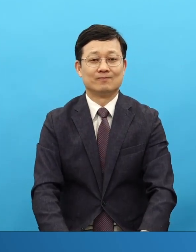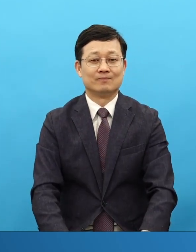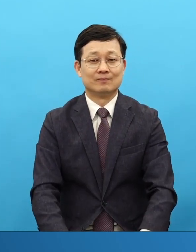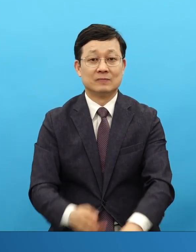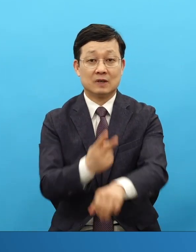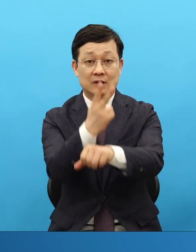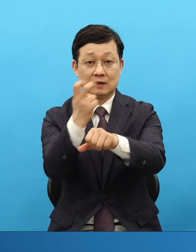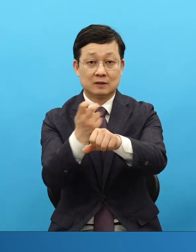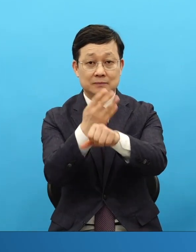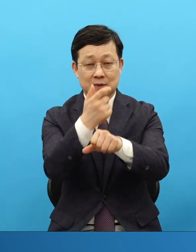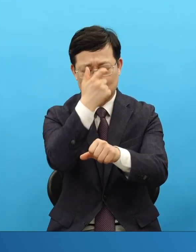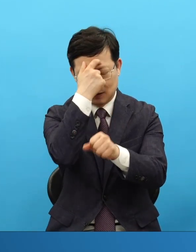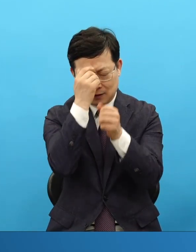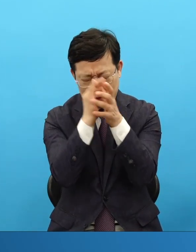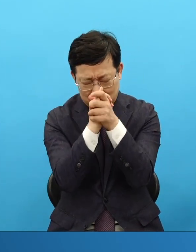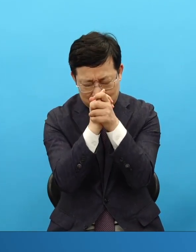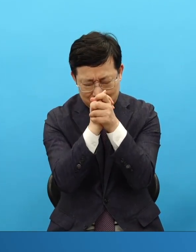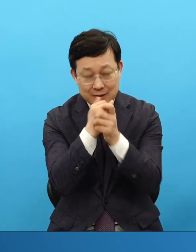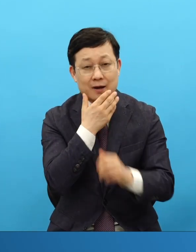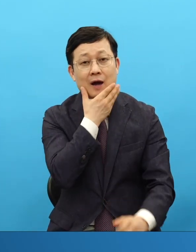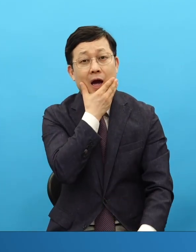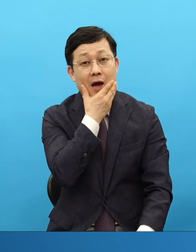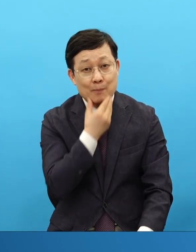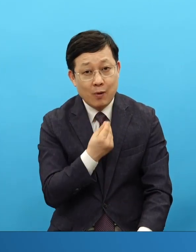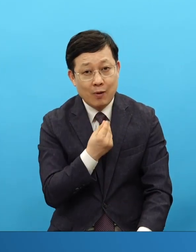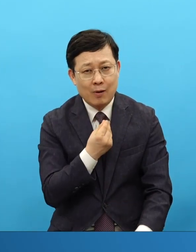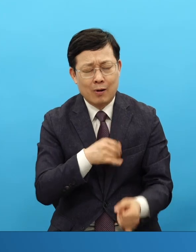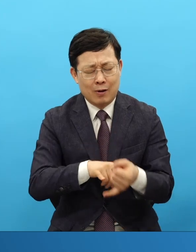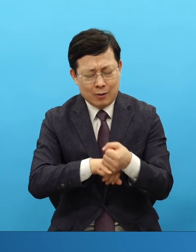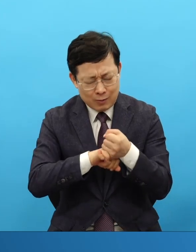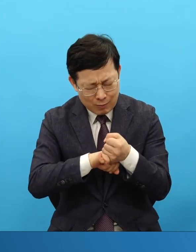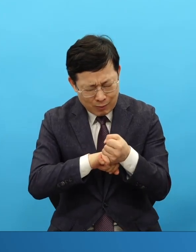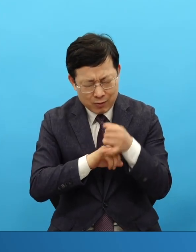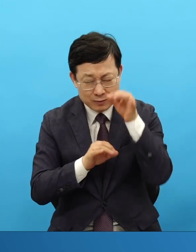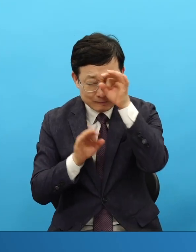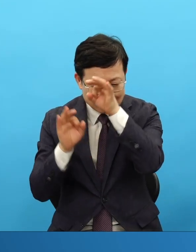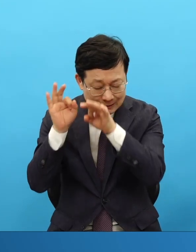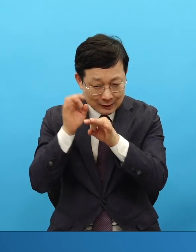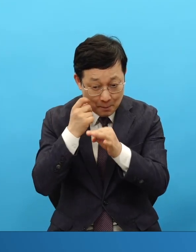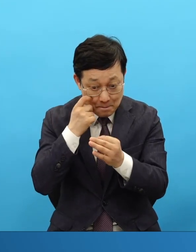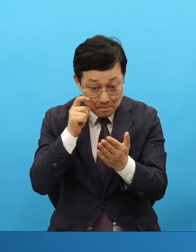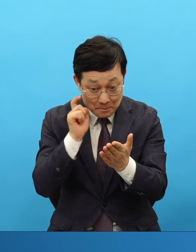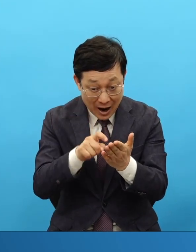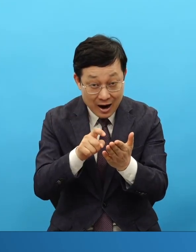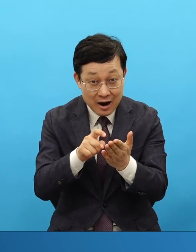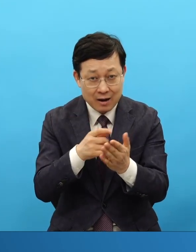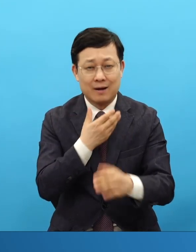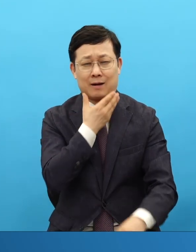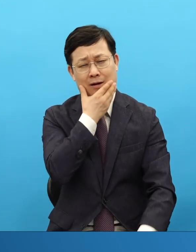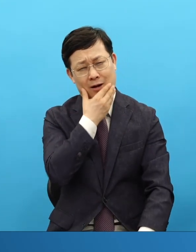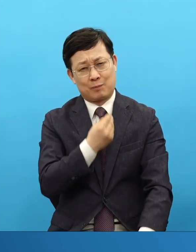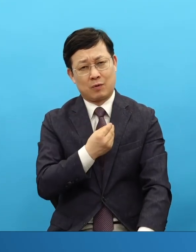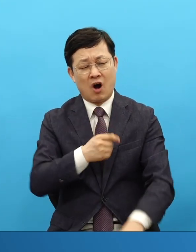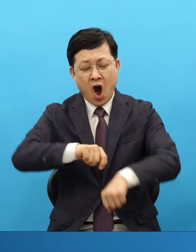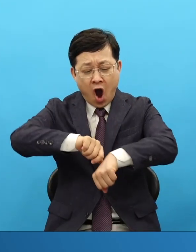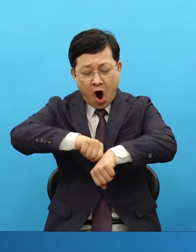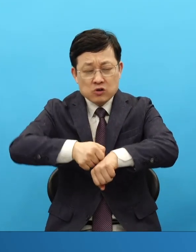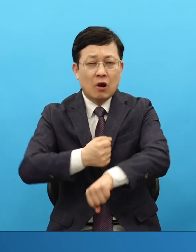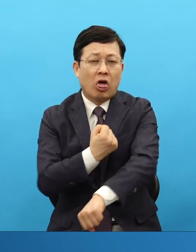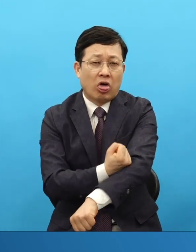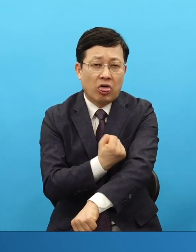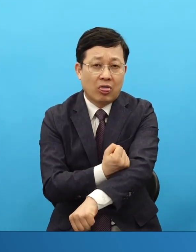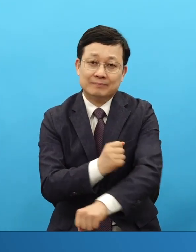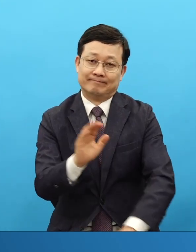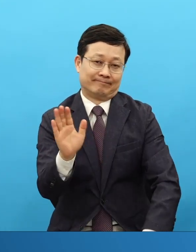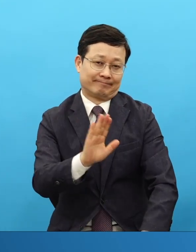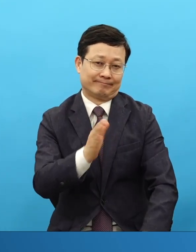24 기도 행복을. 24-hour prayer happiness. 그거는 노동이 아니기 때문에 행복한 거예요. This isn't labor, so it's happiness.